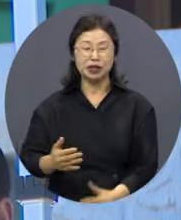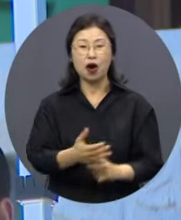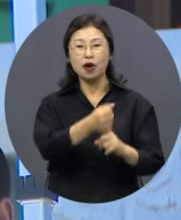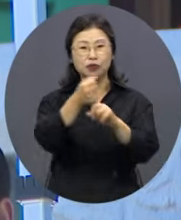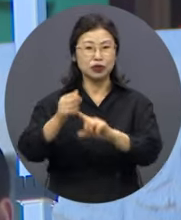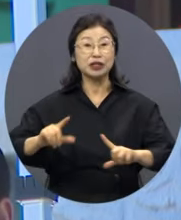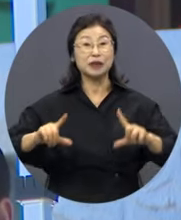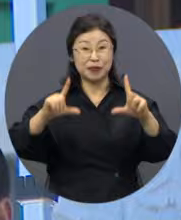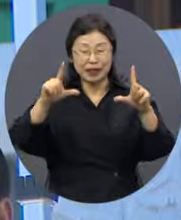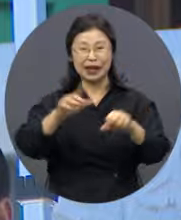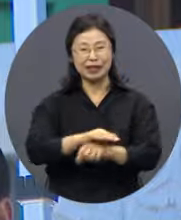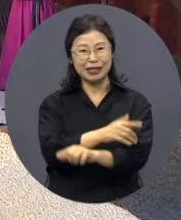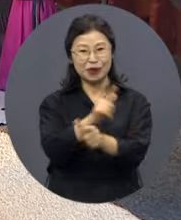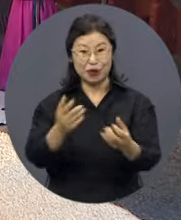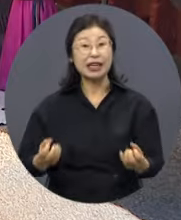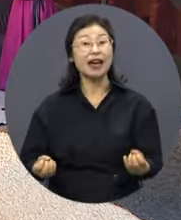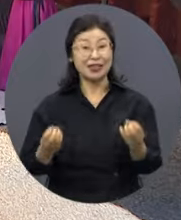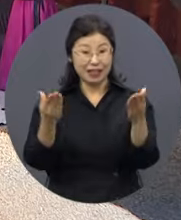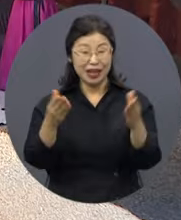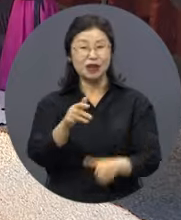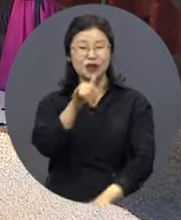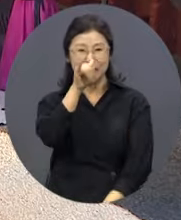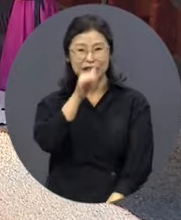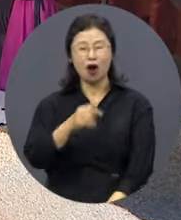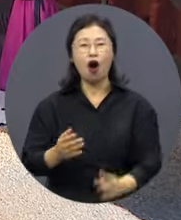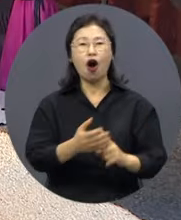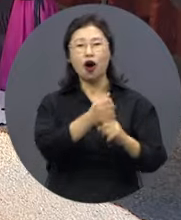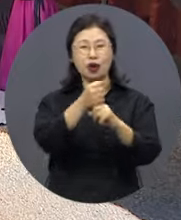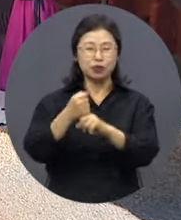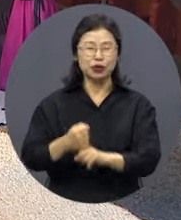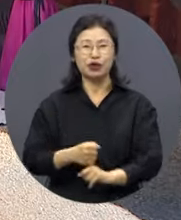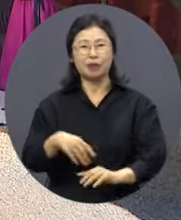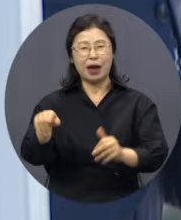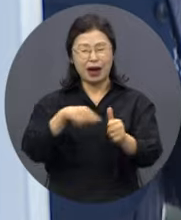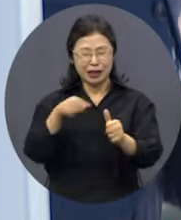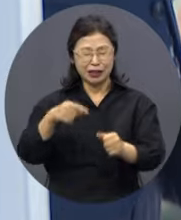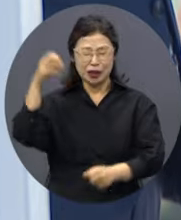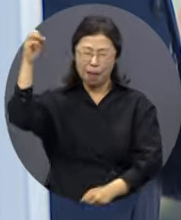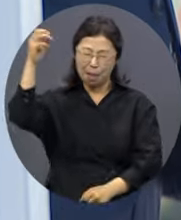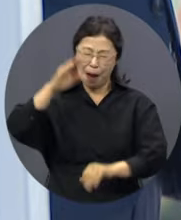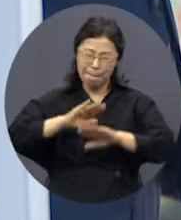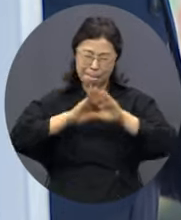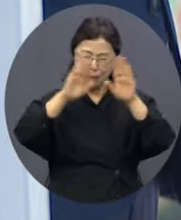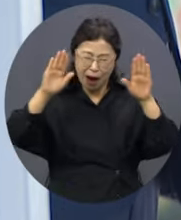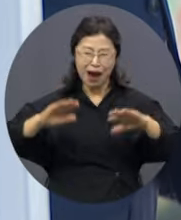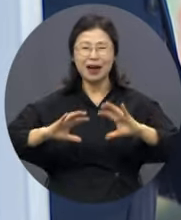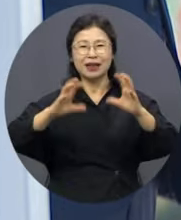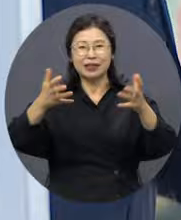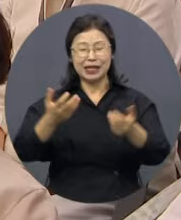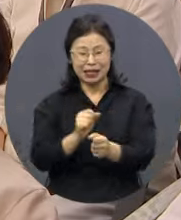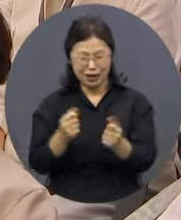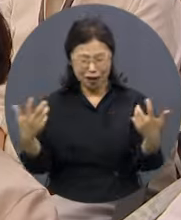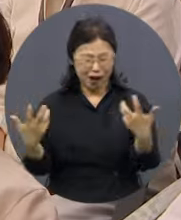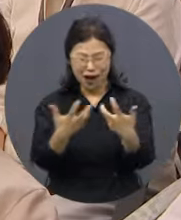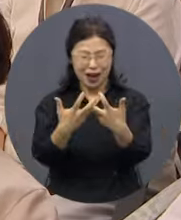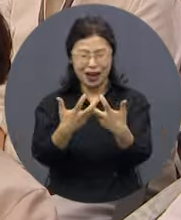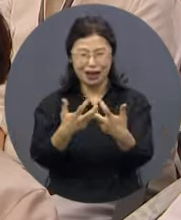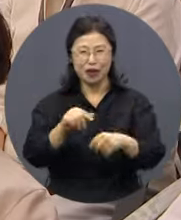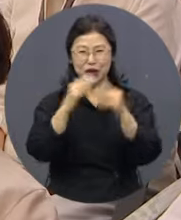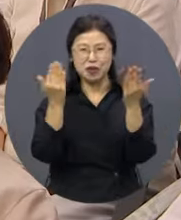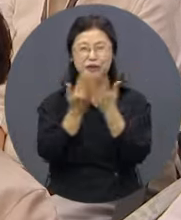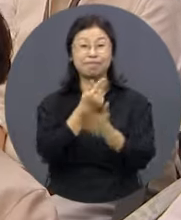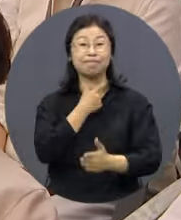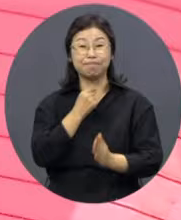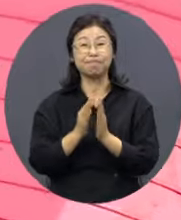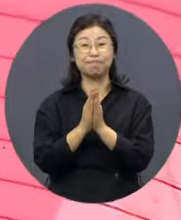오신 날을 맞아 다양한 행사들이 열려 부처님의 자비와 광명이 온누리에 가득하기를 모두가 함께